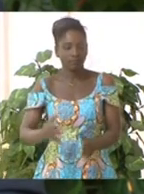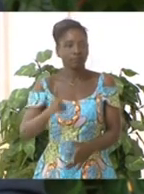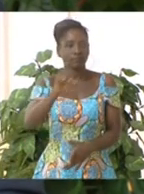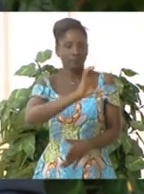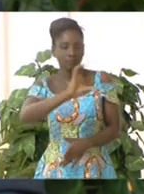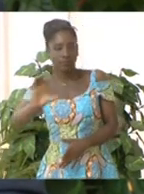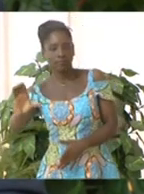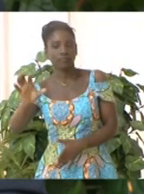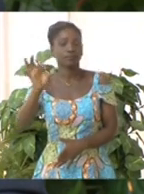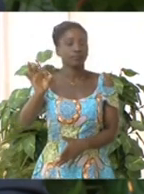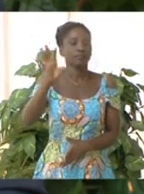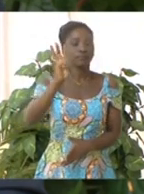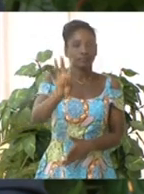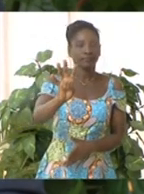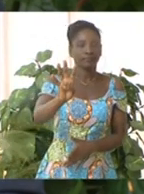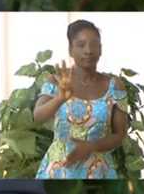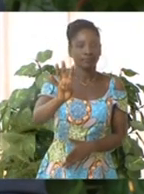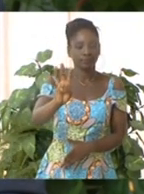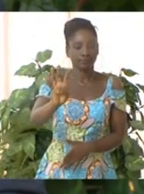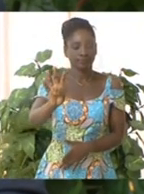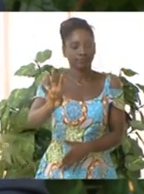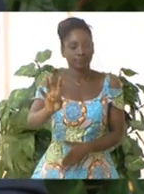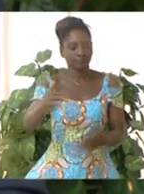194. Ont obtenu